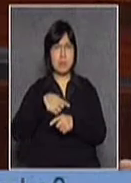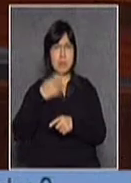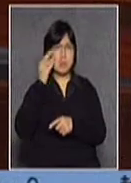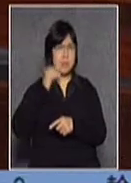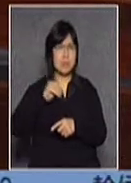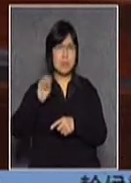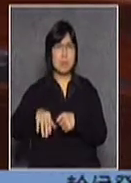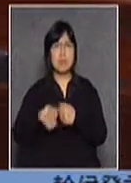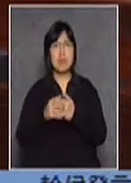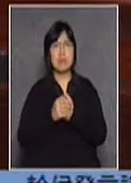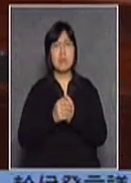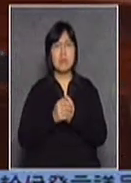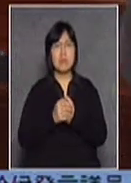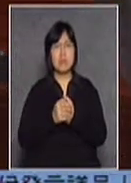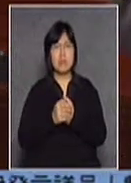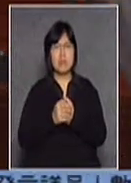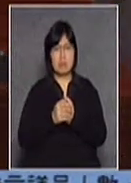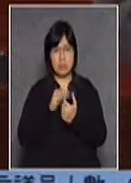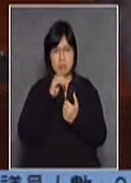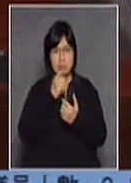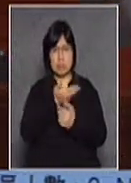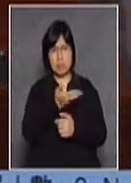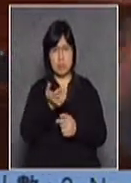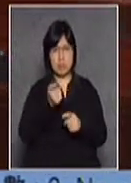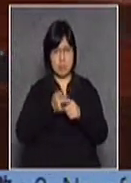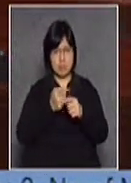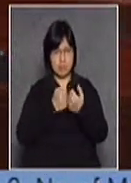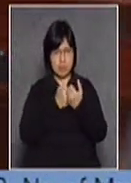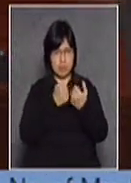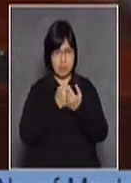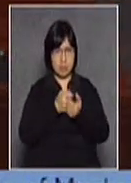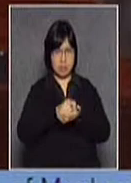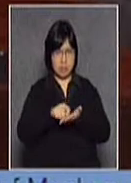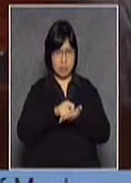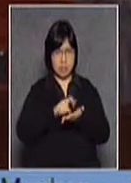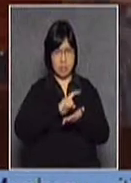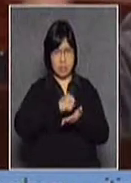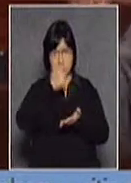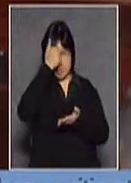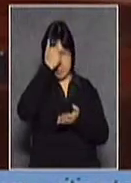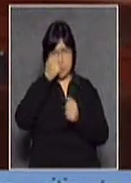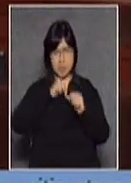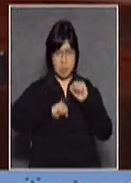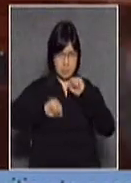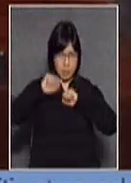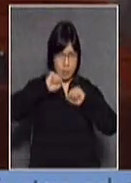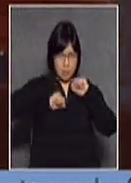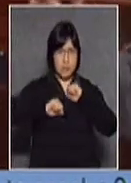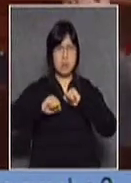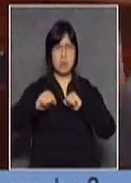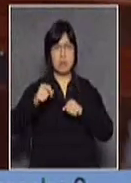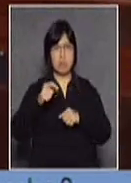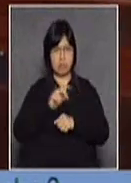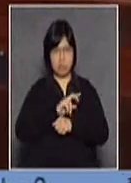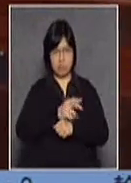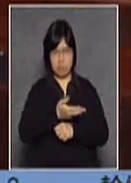係嘛？咁所以即係如果大家真係支持呢個編輯自主嘅，大家嘅行為都要